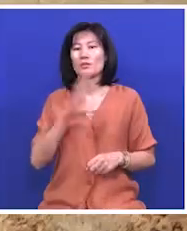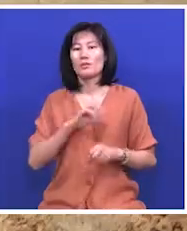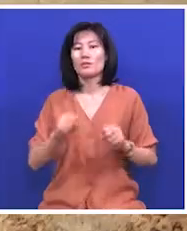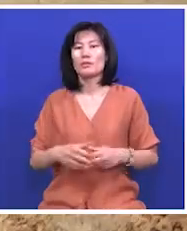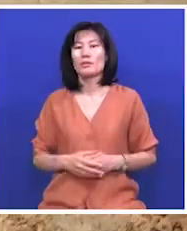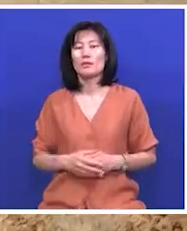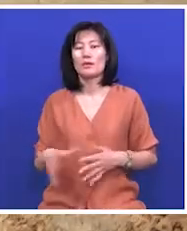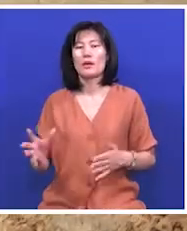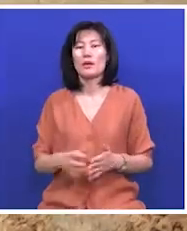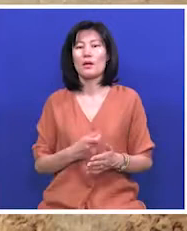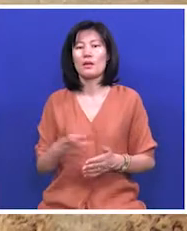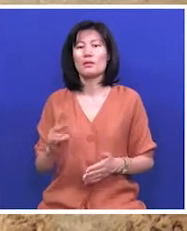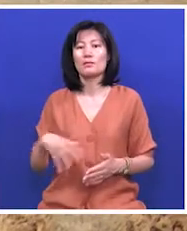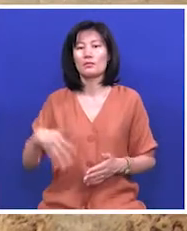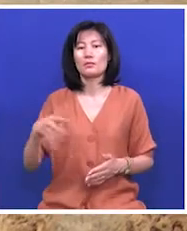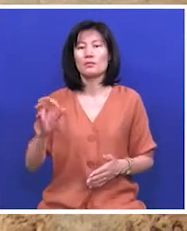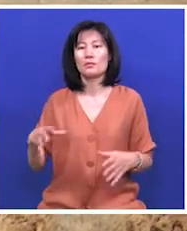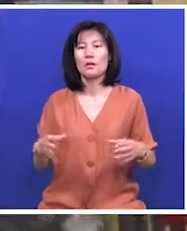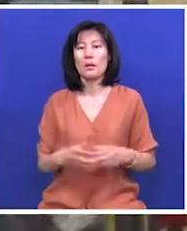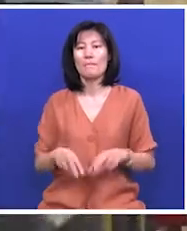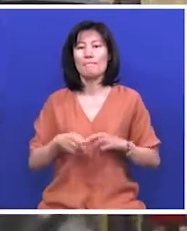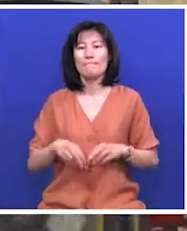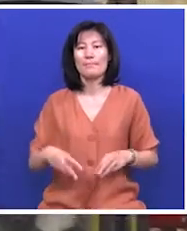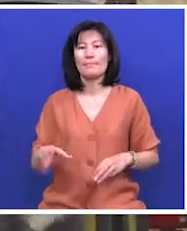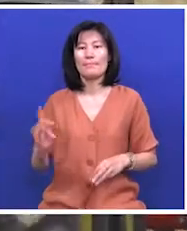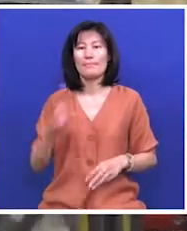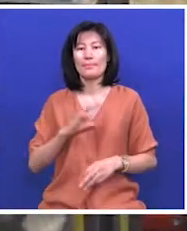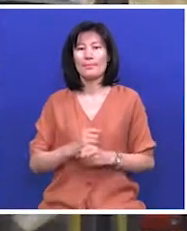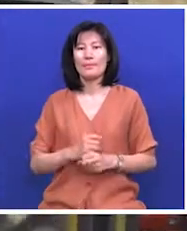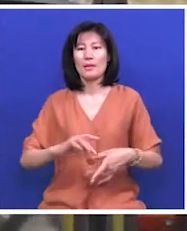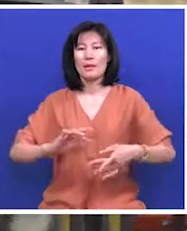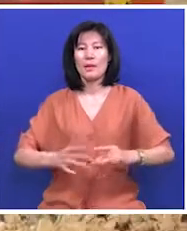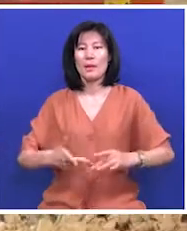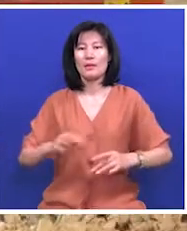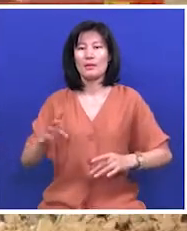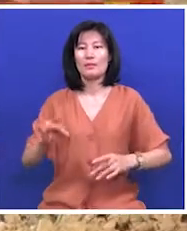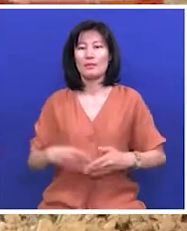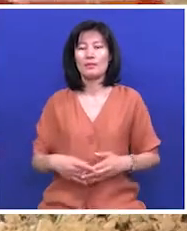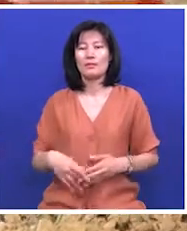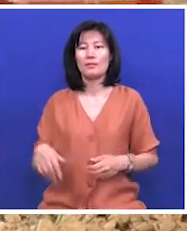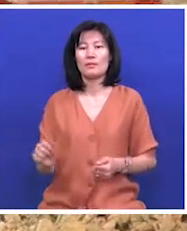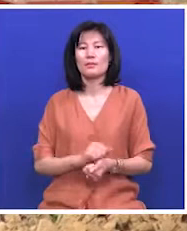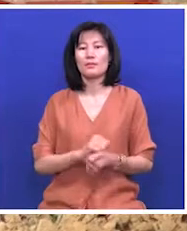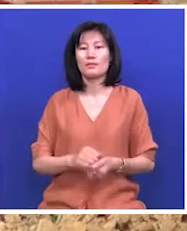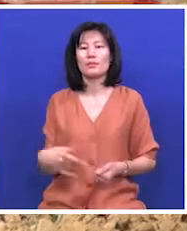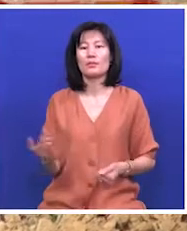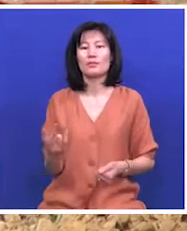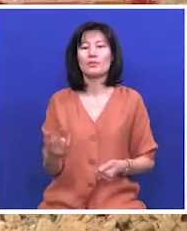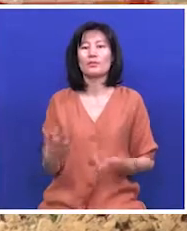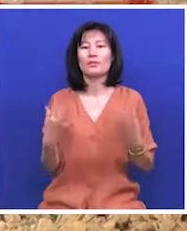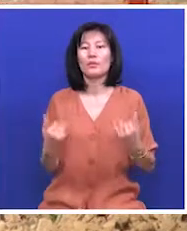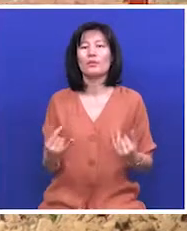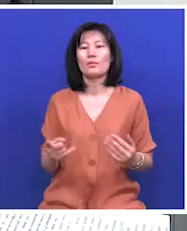қол жеткізіп жүрме. Алынған селитраның 50% мемлекет есебінен субсидиялану үшін электронды жүйеге қандай құжаттар тапсыруға